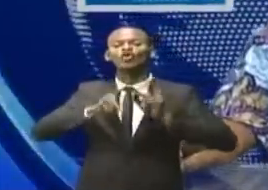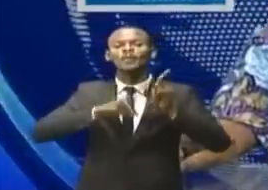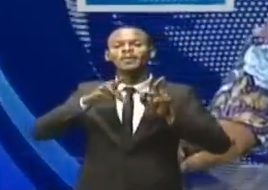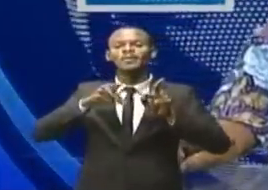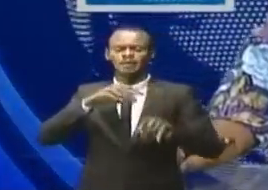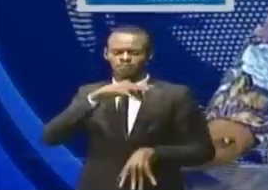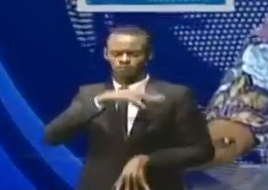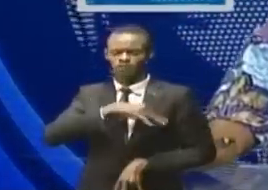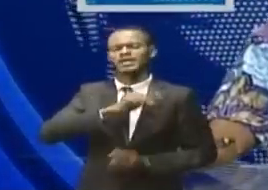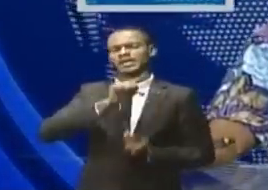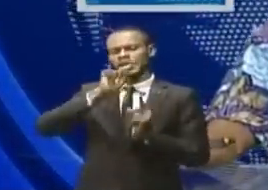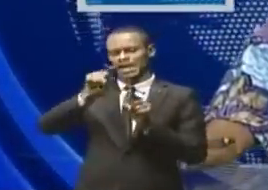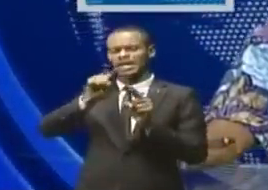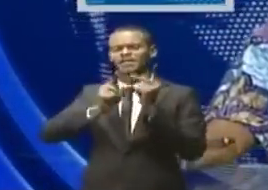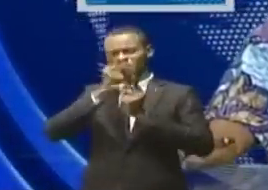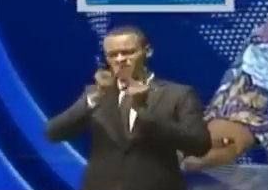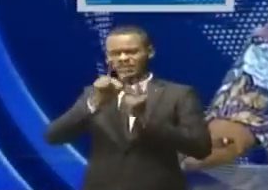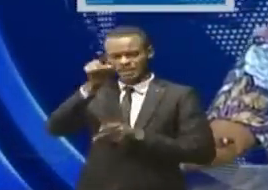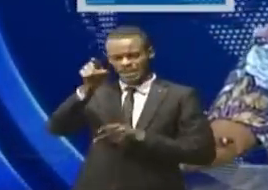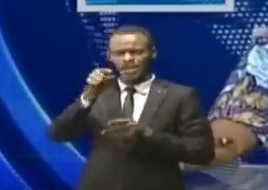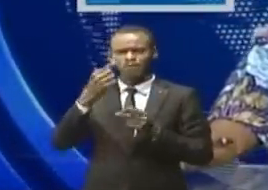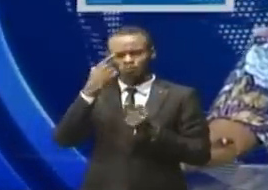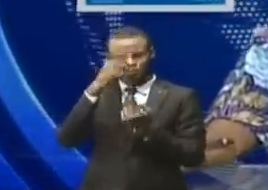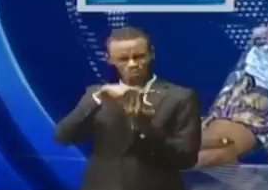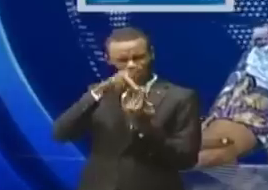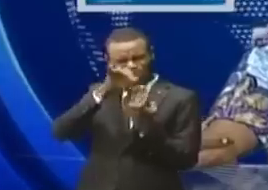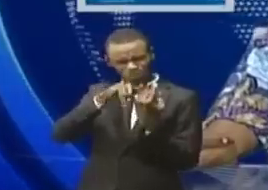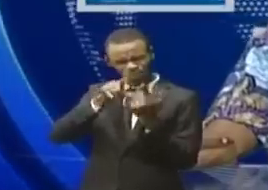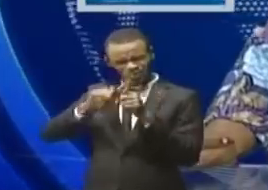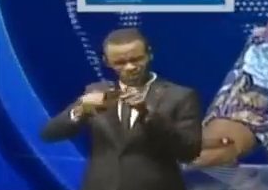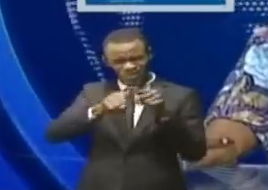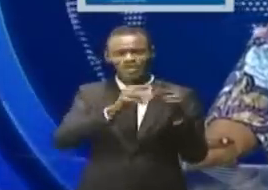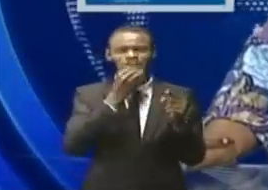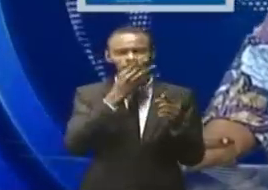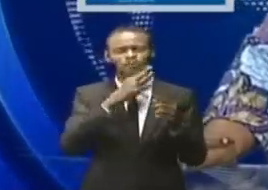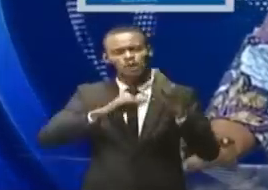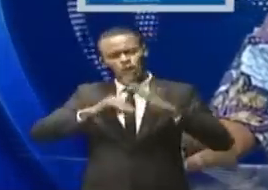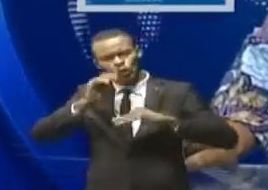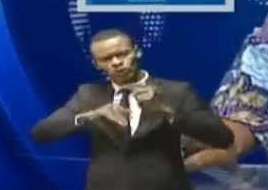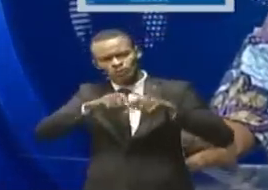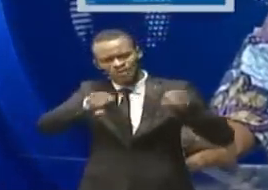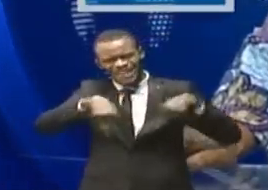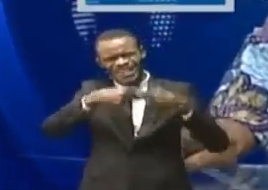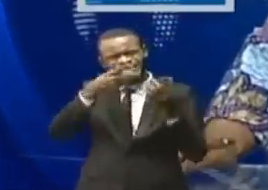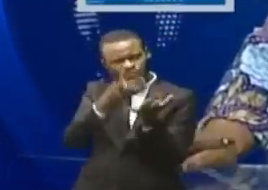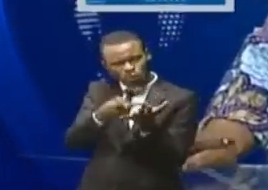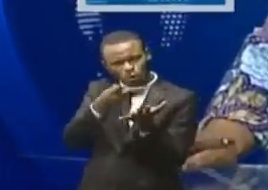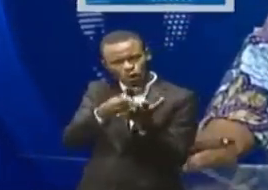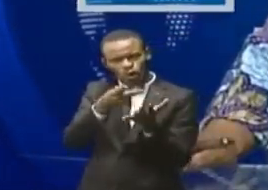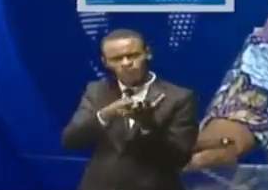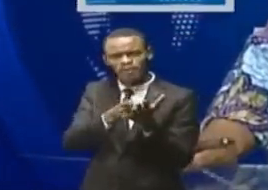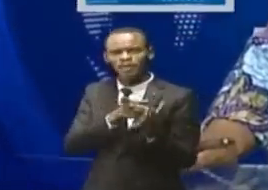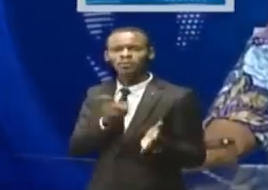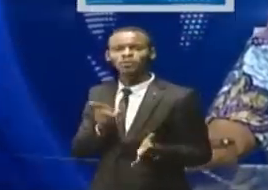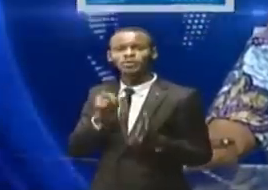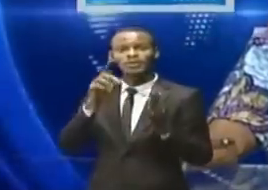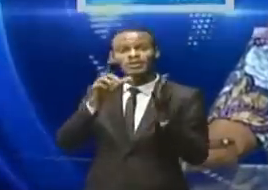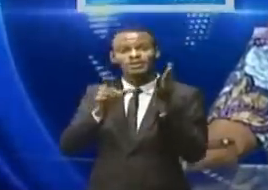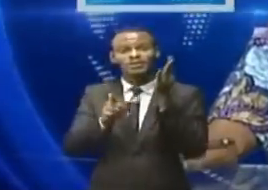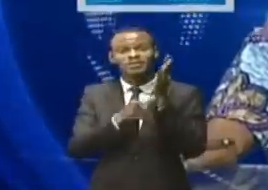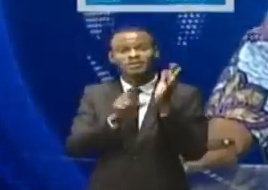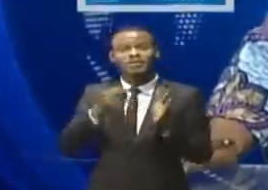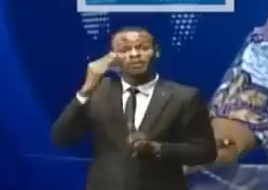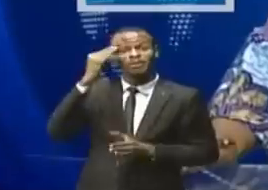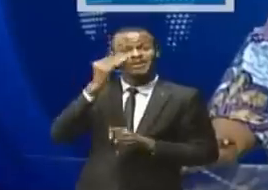Bumba aura bientôt un complexe sportif digne de ce nom, autant des gestes posés par ce cadre de l'UDPS qui a appelé au